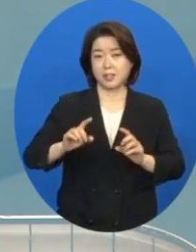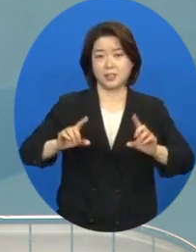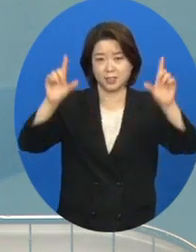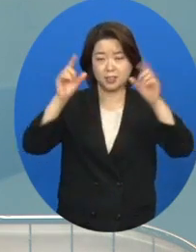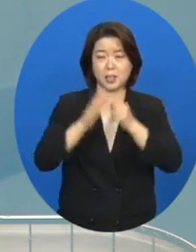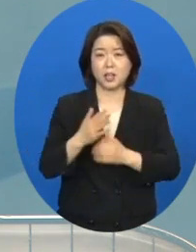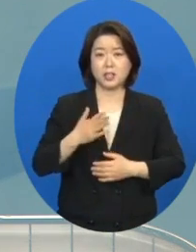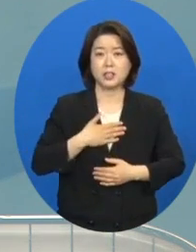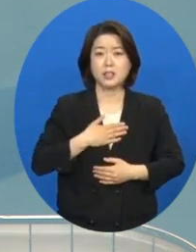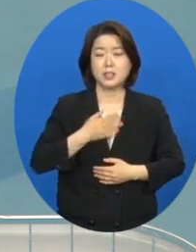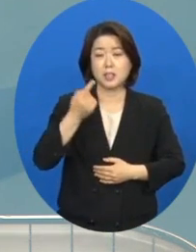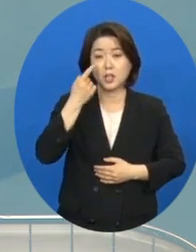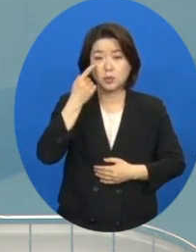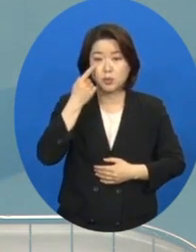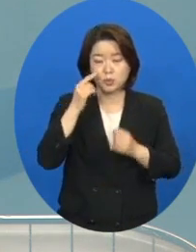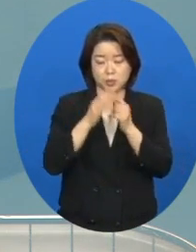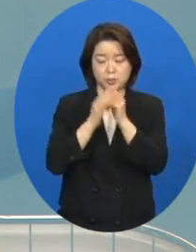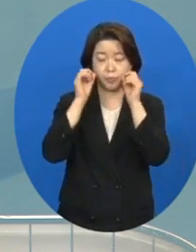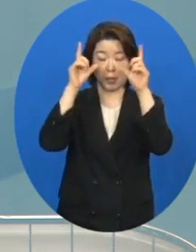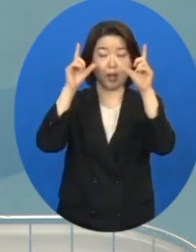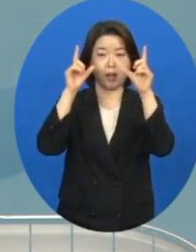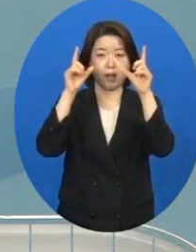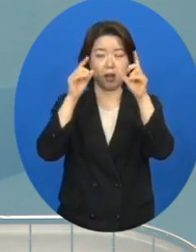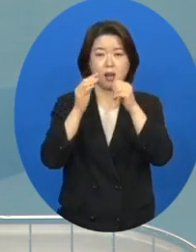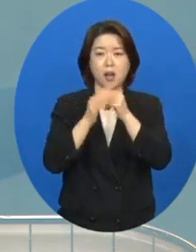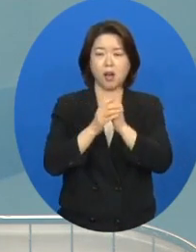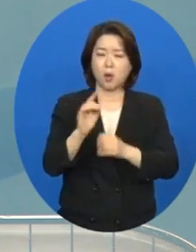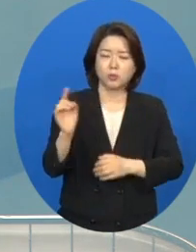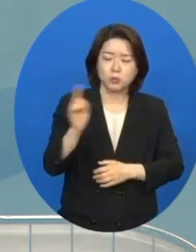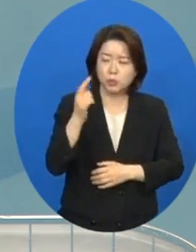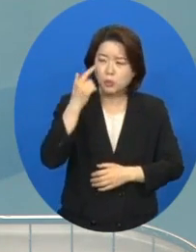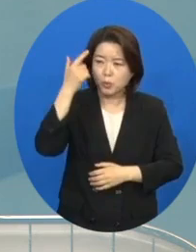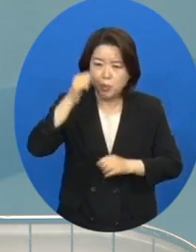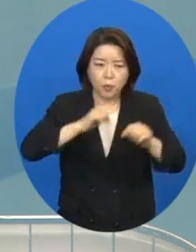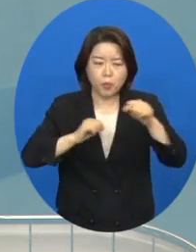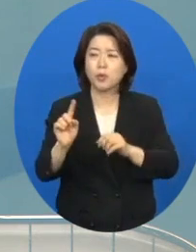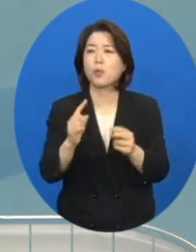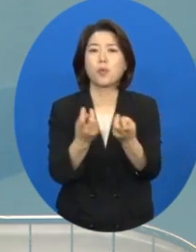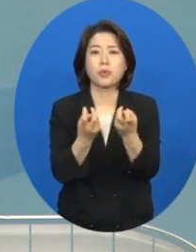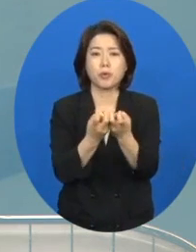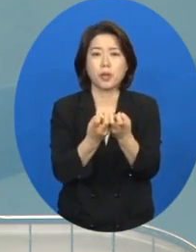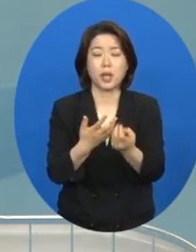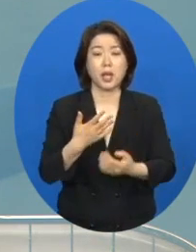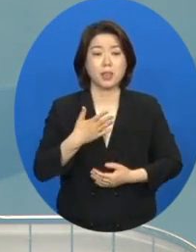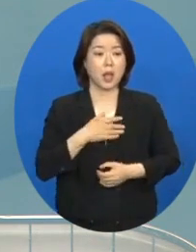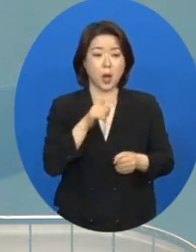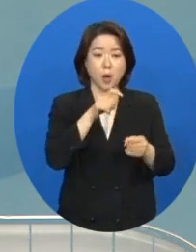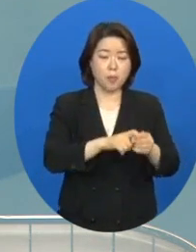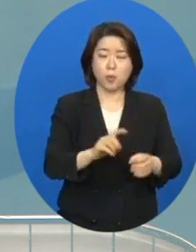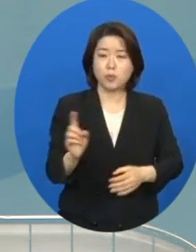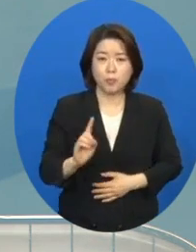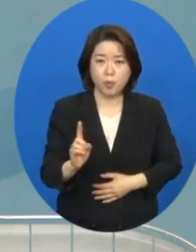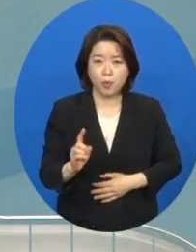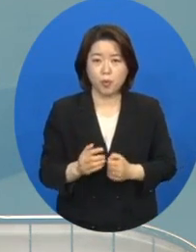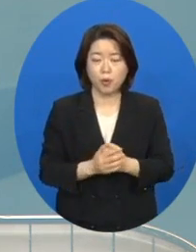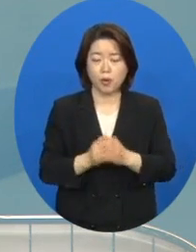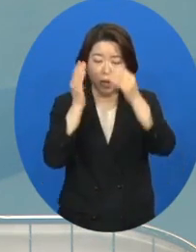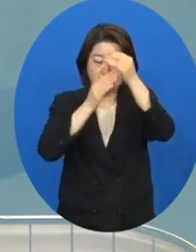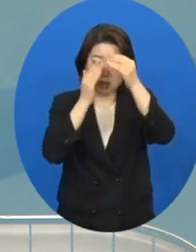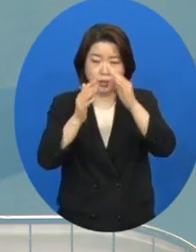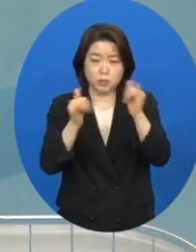제 눈이 뜨였어요. 도대체 목회는 어떻게 해야 되는지. 나는 어떤 목적을 가지고 도대체